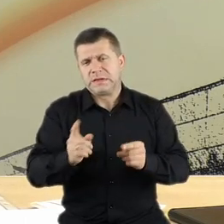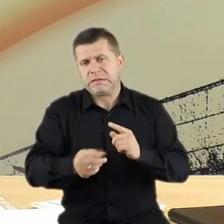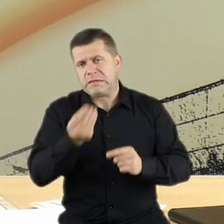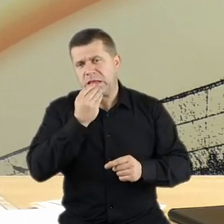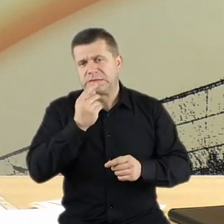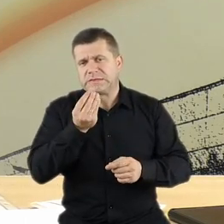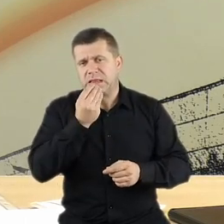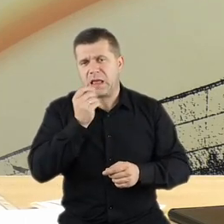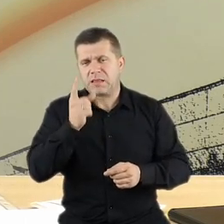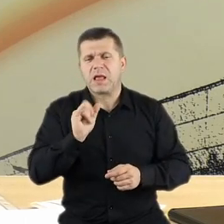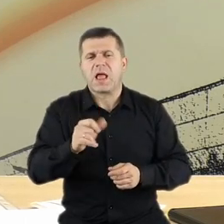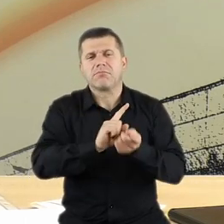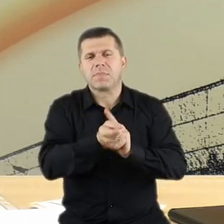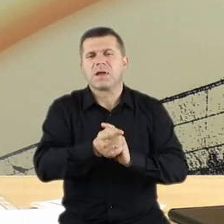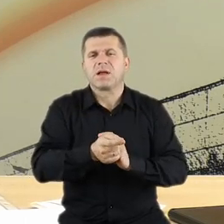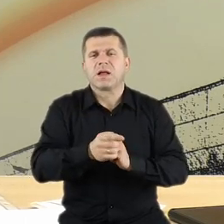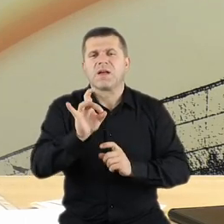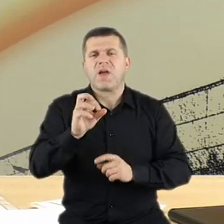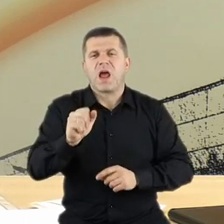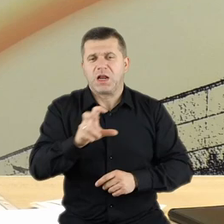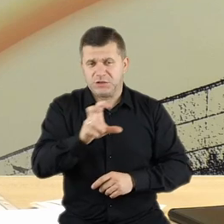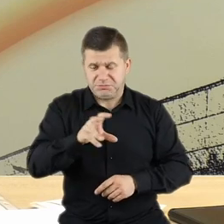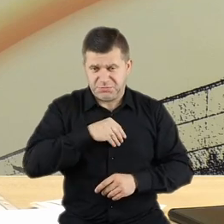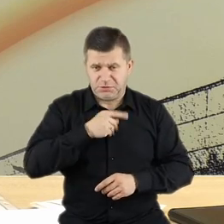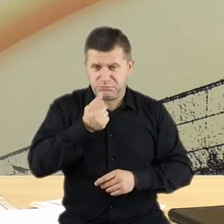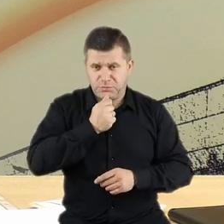gwarą Czy ktoś by się podjął tego